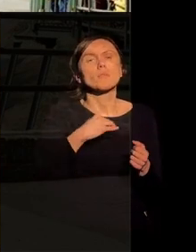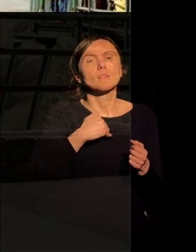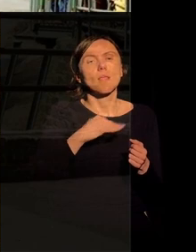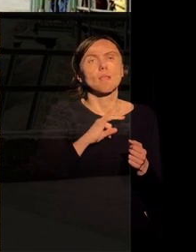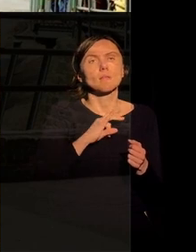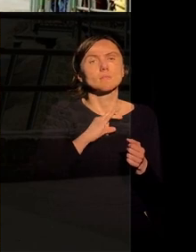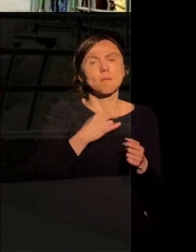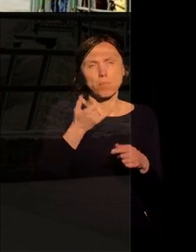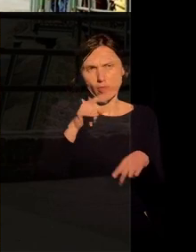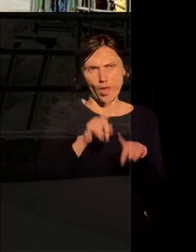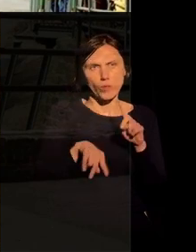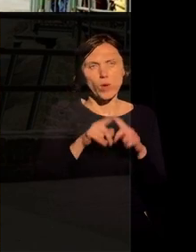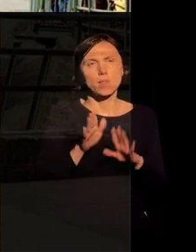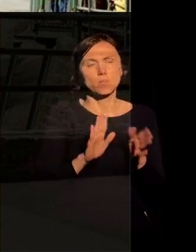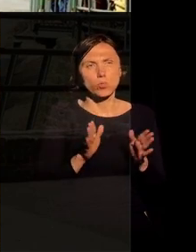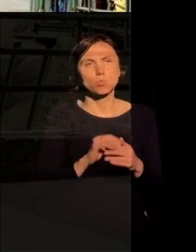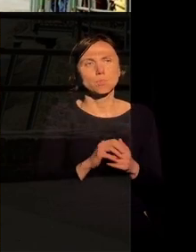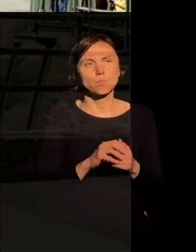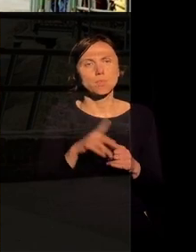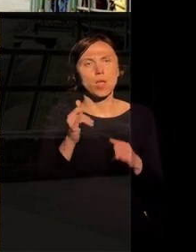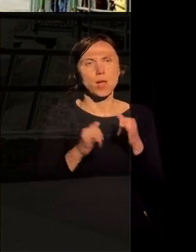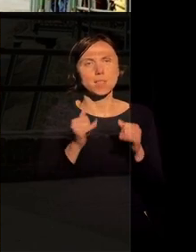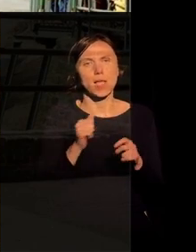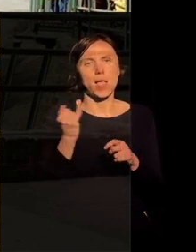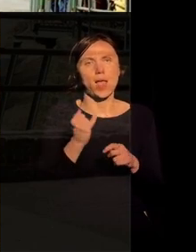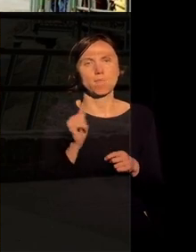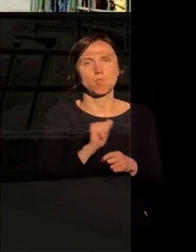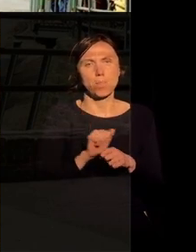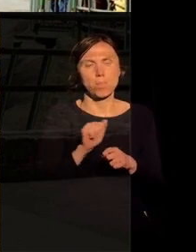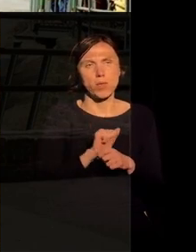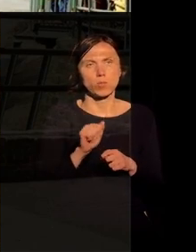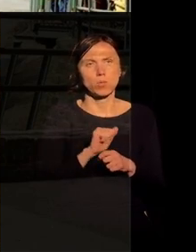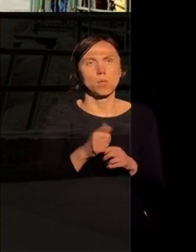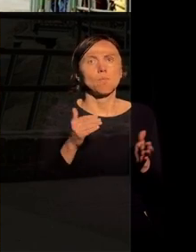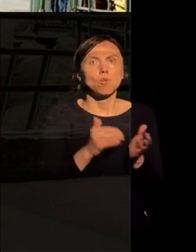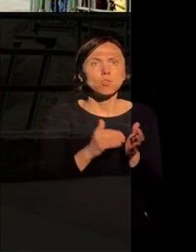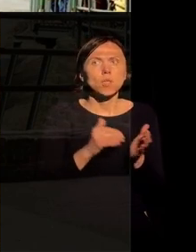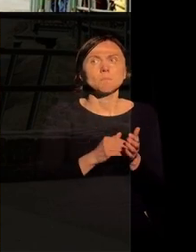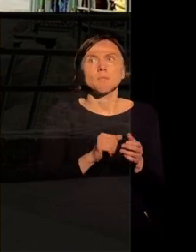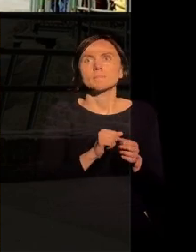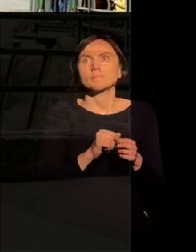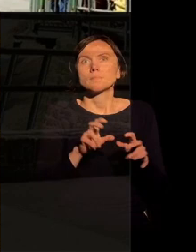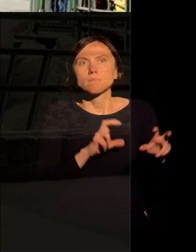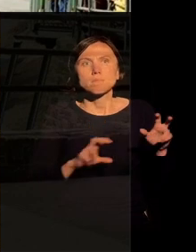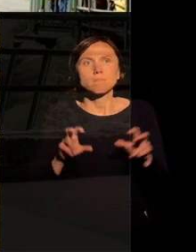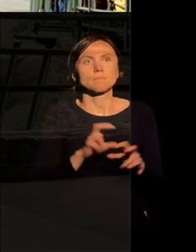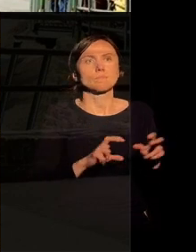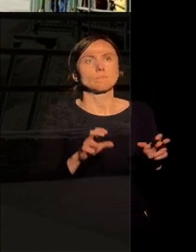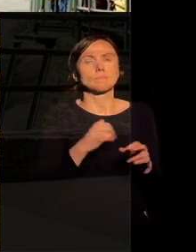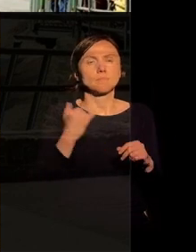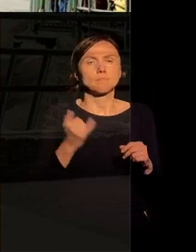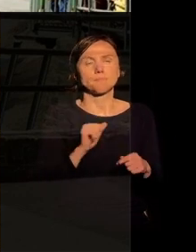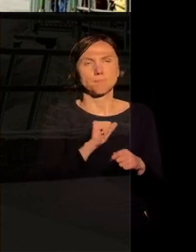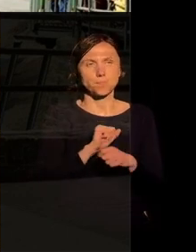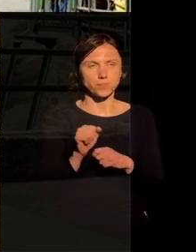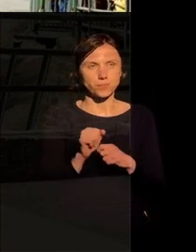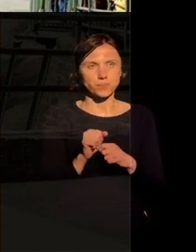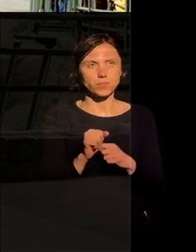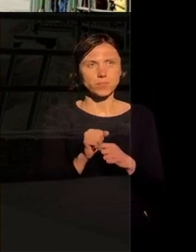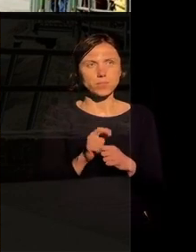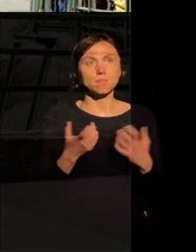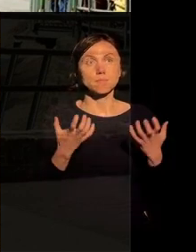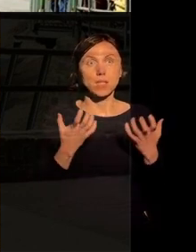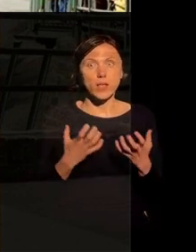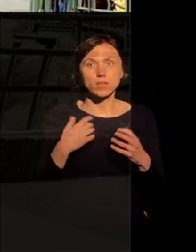taki bardzo naturalny sposób. To znaczy ten rower zawsze był, ta potrzeba, tęsknota bycia w ruchu zawsze była, ta